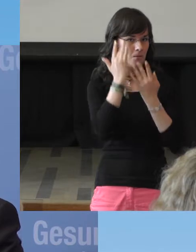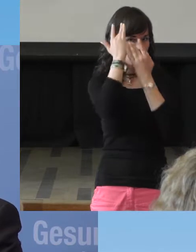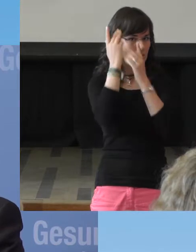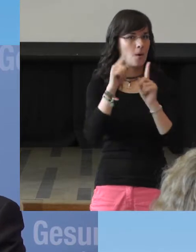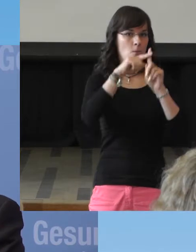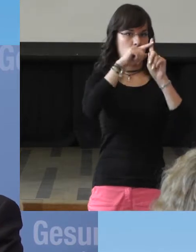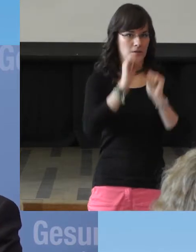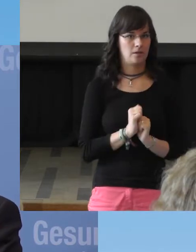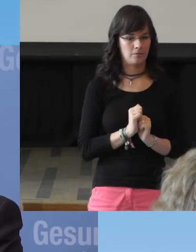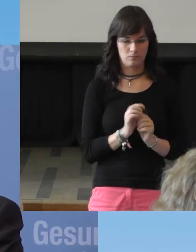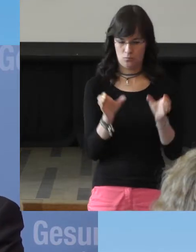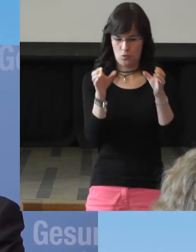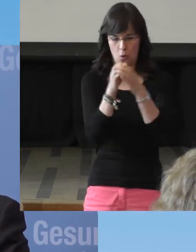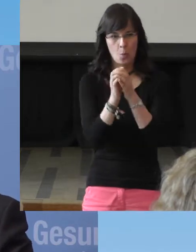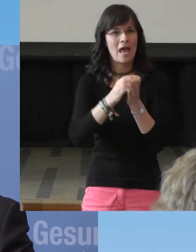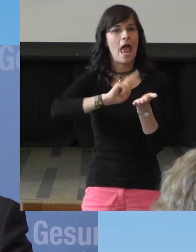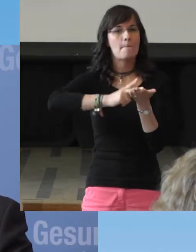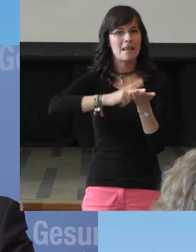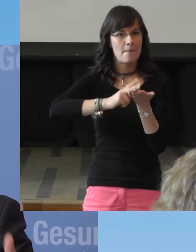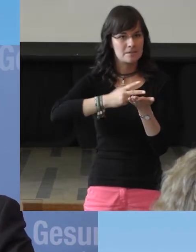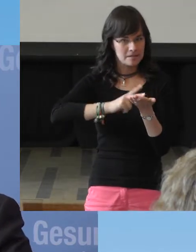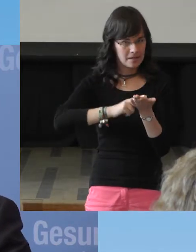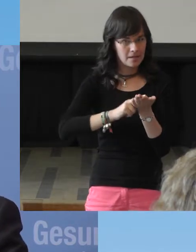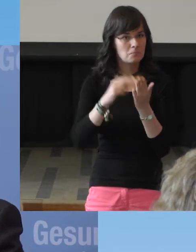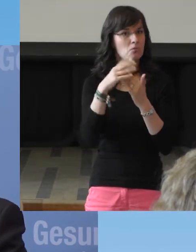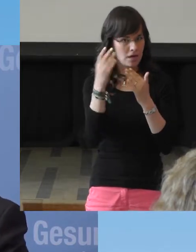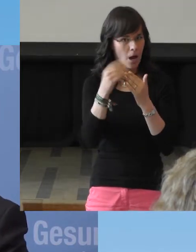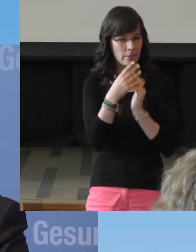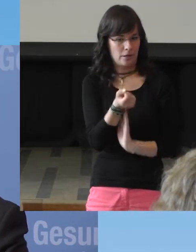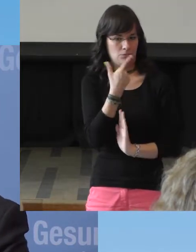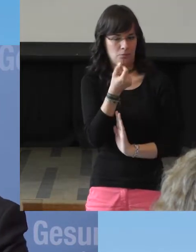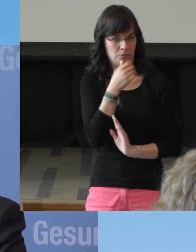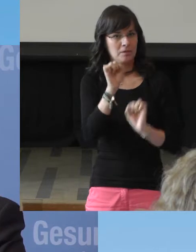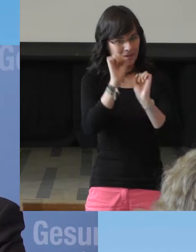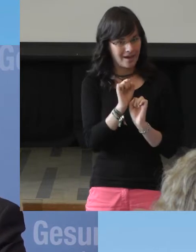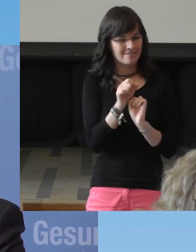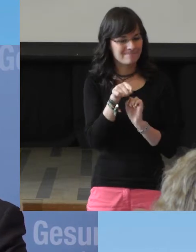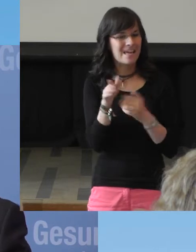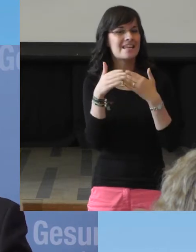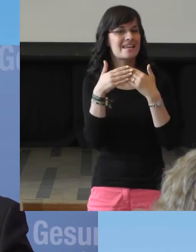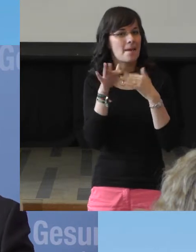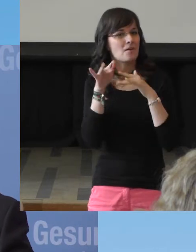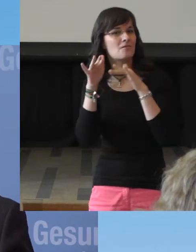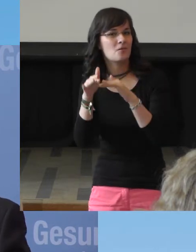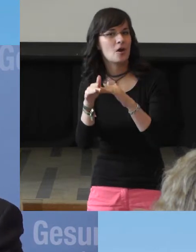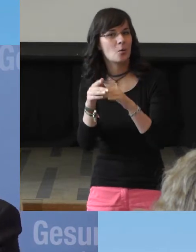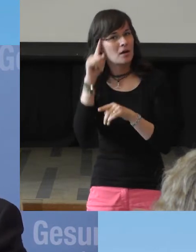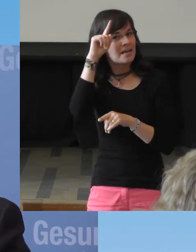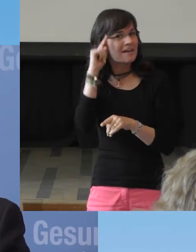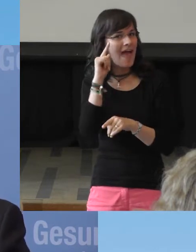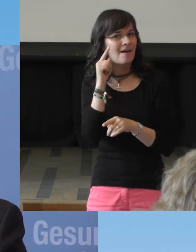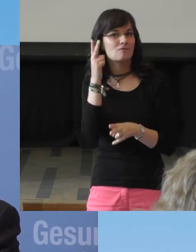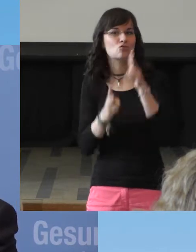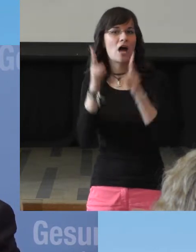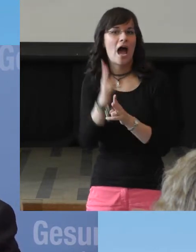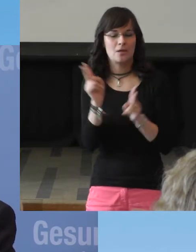dem Bereich der Epilepsie-Therapeutika, die auch als Nebenwirkung sozusagen die Nervenschädigung behandeln. Wenn das alles nicht mehr hilft,